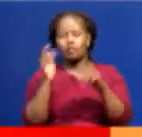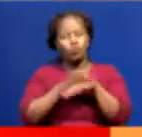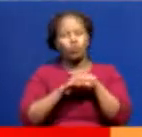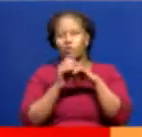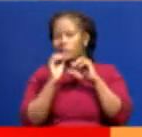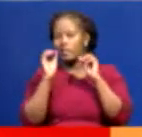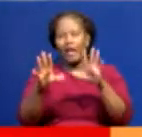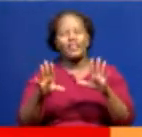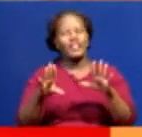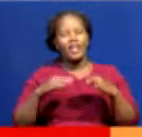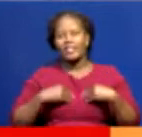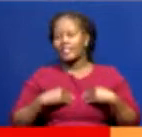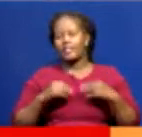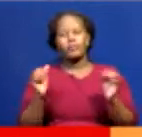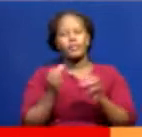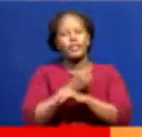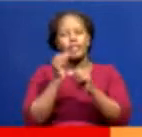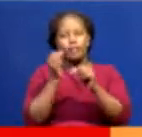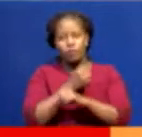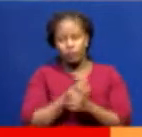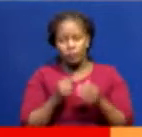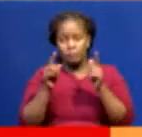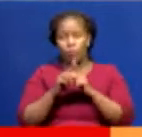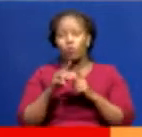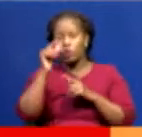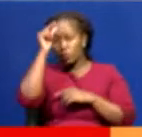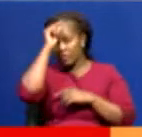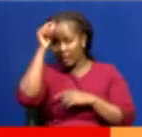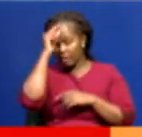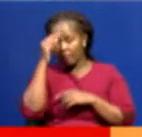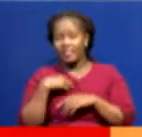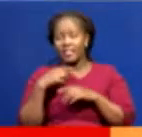na hatutakubali. Na pia sisi kama serikali tumesema,